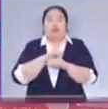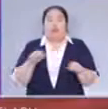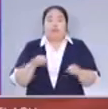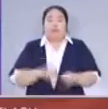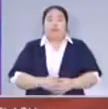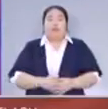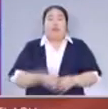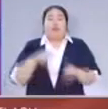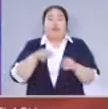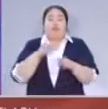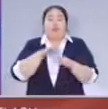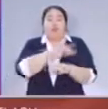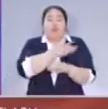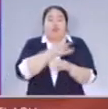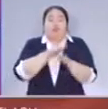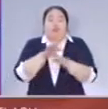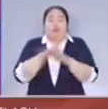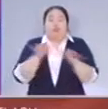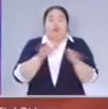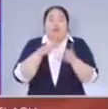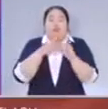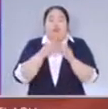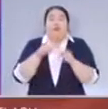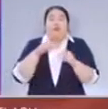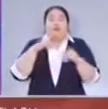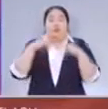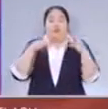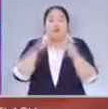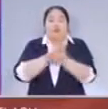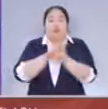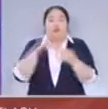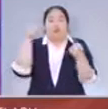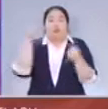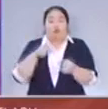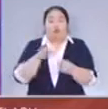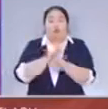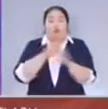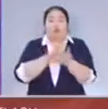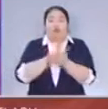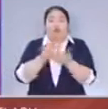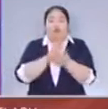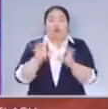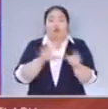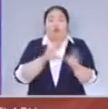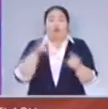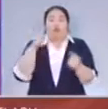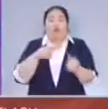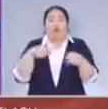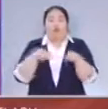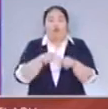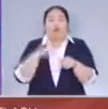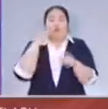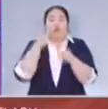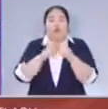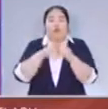emas. Shuningdek, xizmat avtotransport vositalari maxsus sanitariyaga mos jihozlar bilan ta'minlangan holatda ularni doimiy